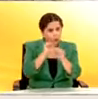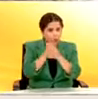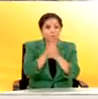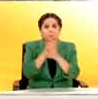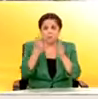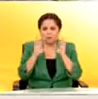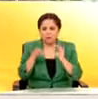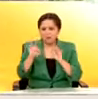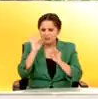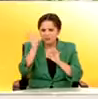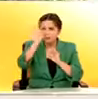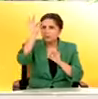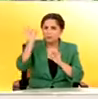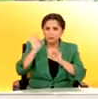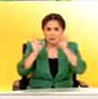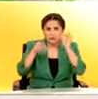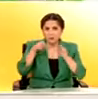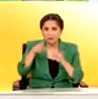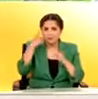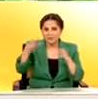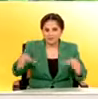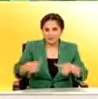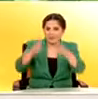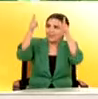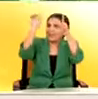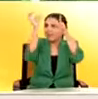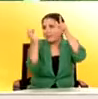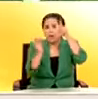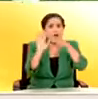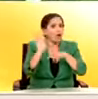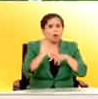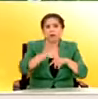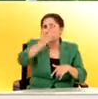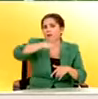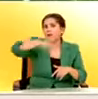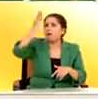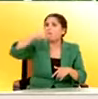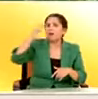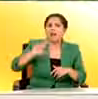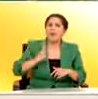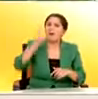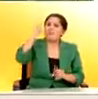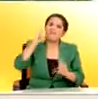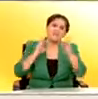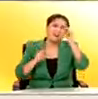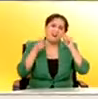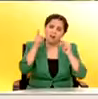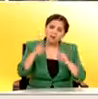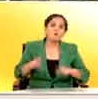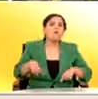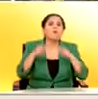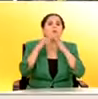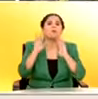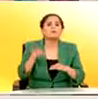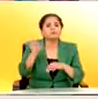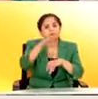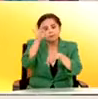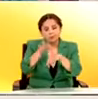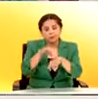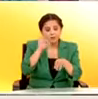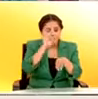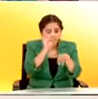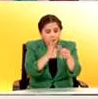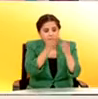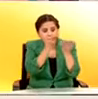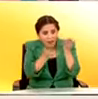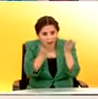यहाँ मधुमक्खियों पेड़ों पर नहीं बल्कि ऊंची चट्टानों पर अपने घर बनाती हैं। इसलिए शहद निकालने का काम